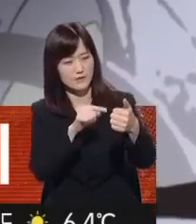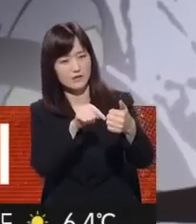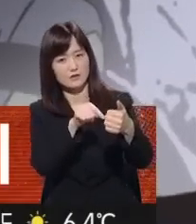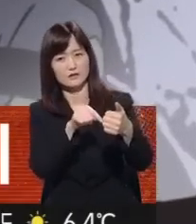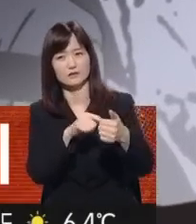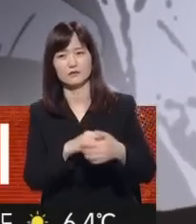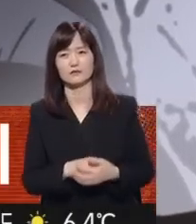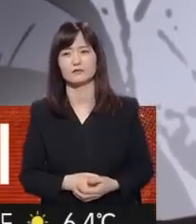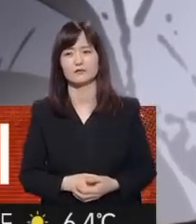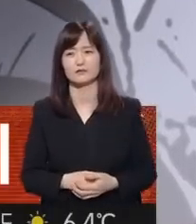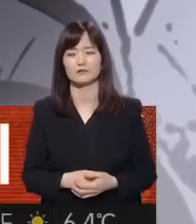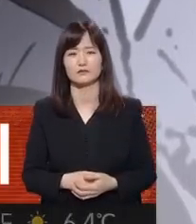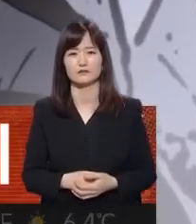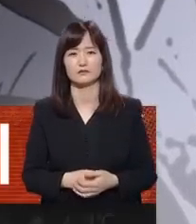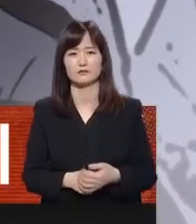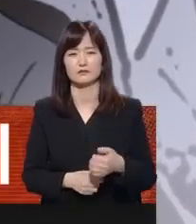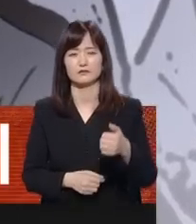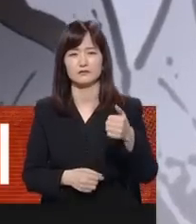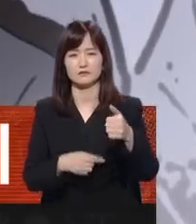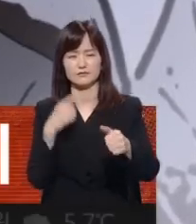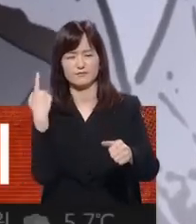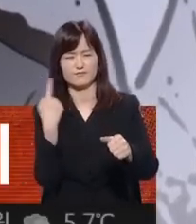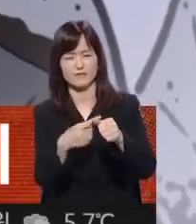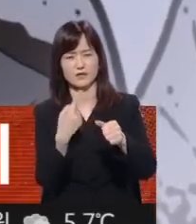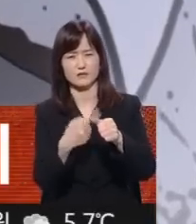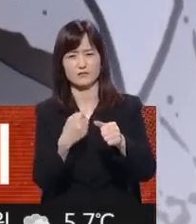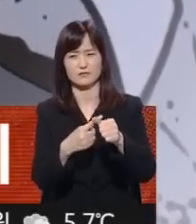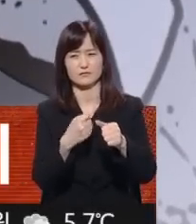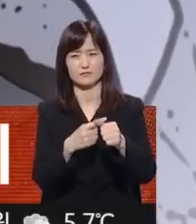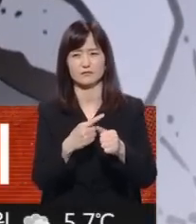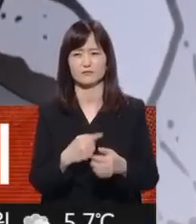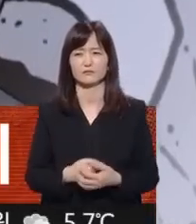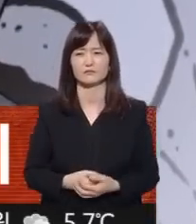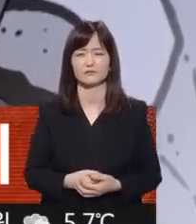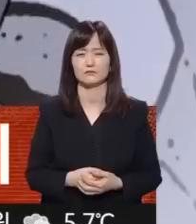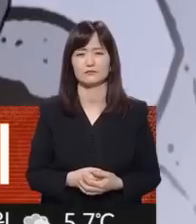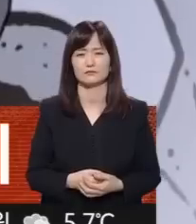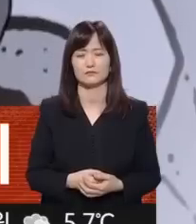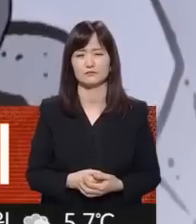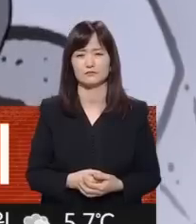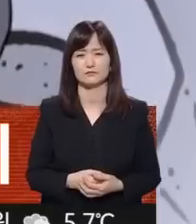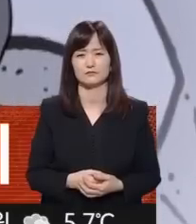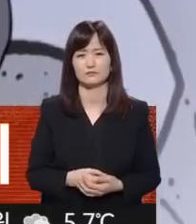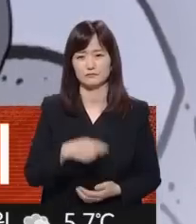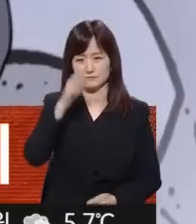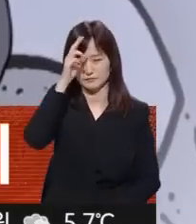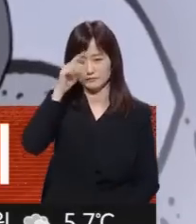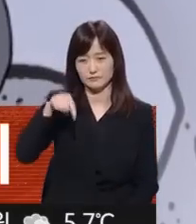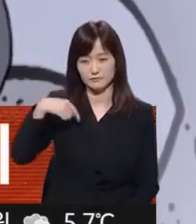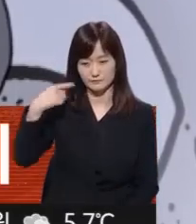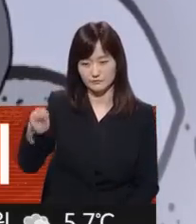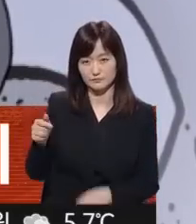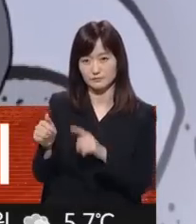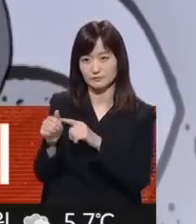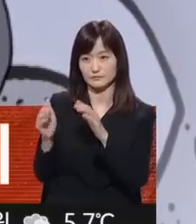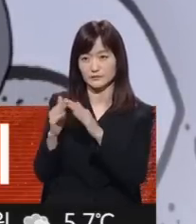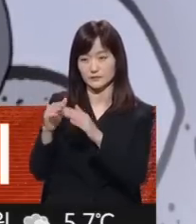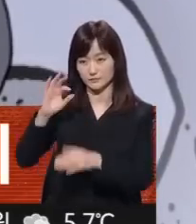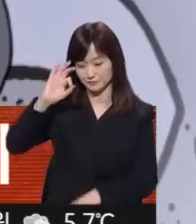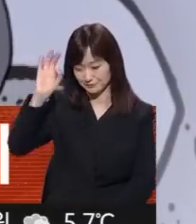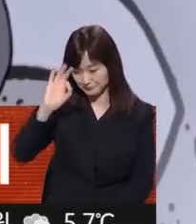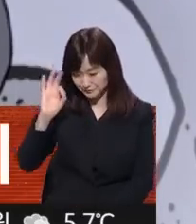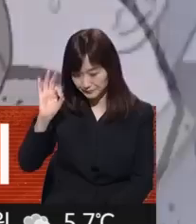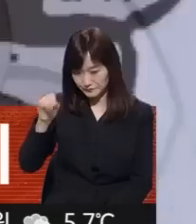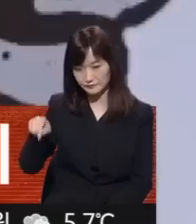보통 얘기하는 가운데 손가락을 들어서 욕설을 하는 욕설까지 했다고 합니다 그래서 경찰이 다음날 바로이 가해자의 집을 찾았고요